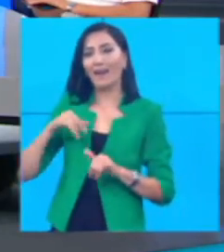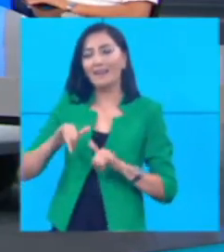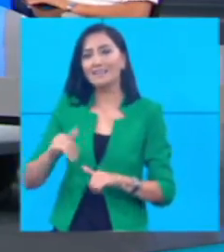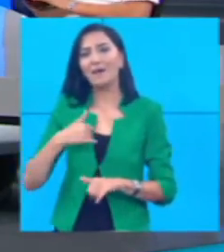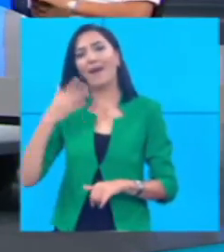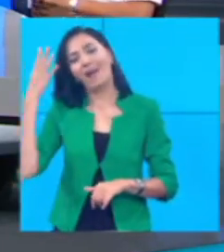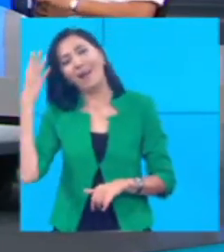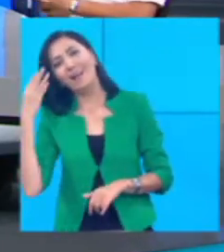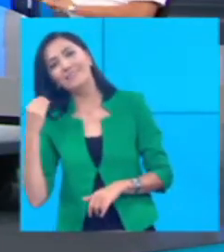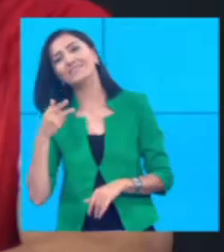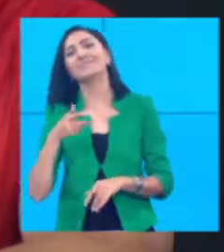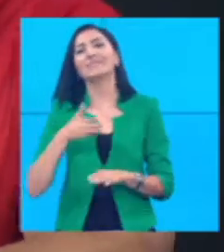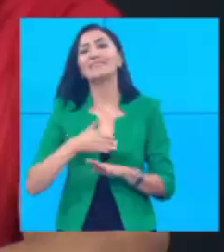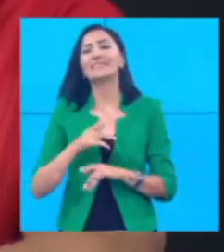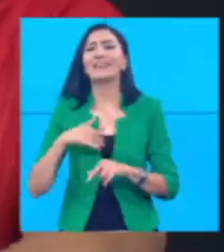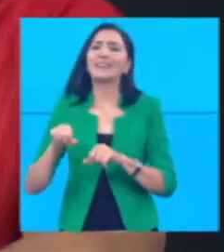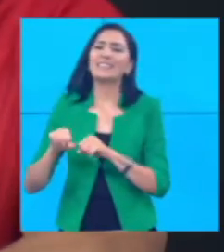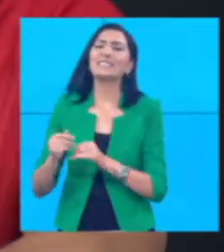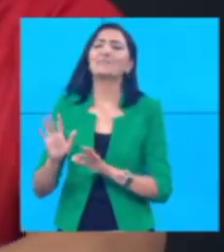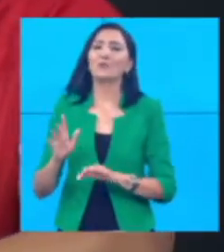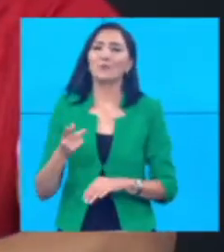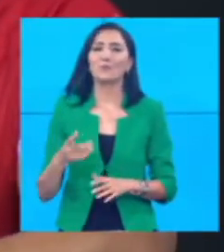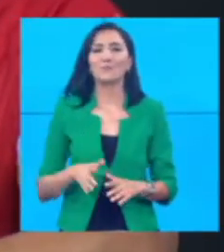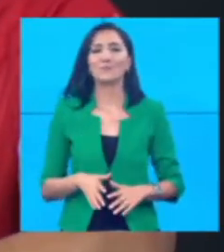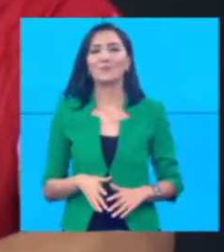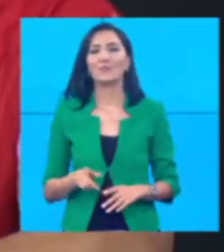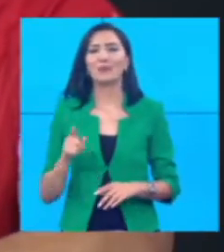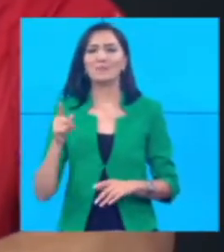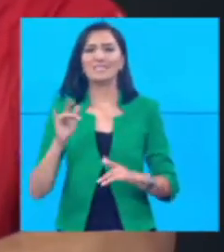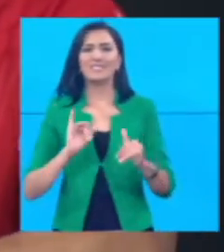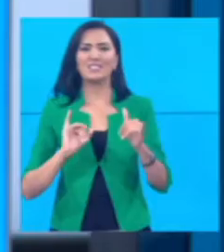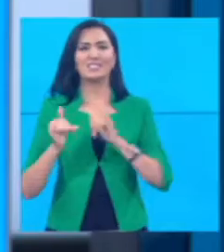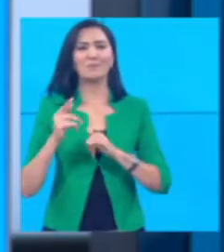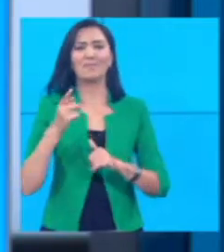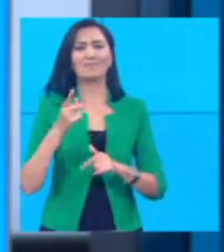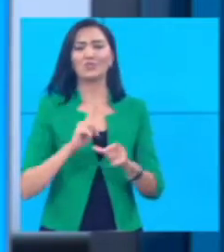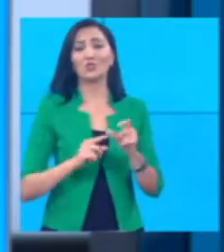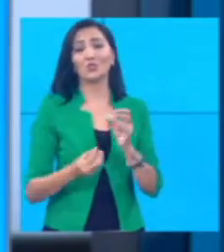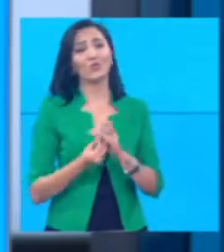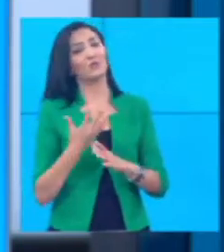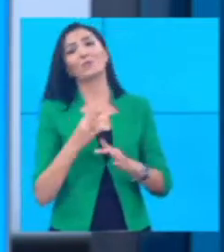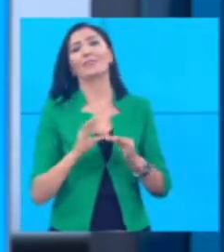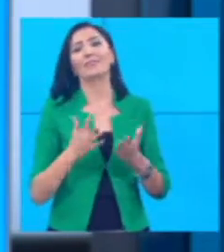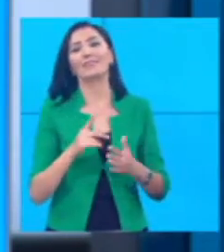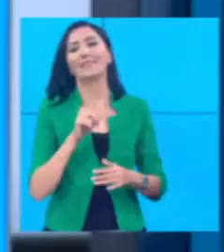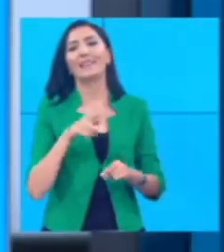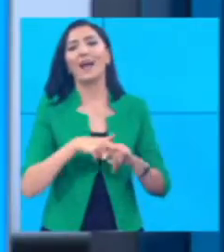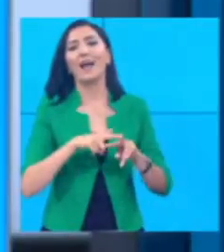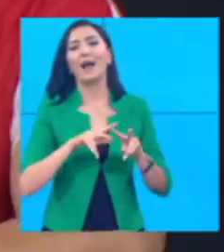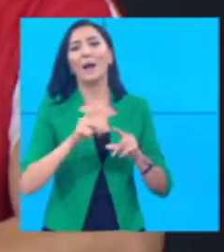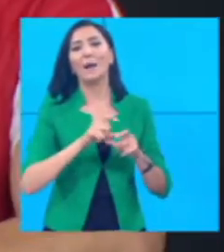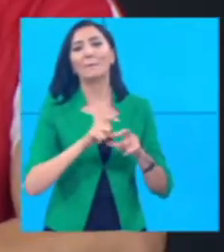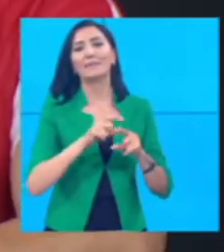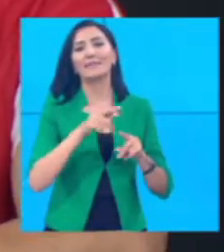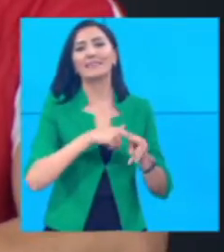çalışıyor. Anlıyorum tabii ki. Ama kesinlikle kırmıyorum. Yolunu buluyorum. Peki bir kaprisin çözüm yöntemi nedir abi? Neyse ama